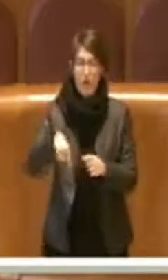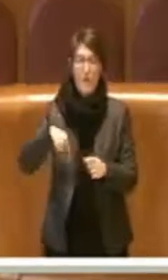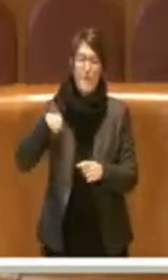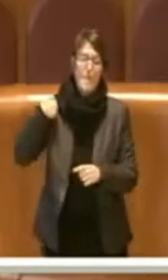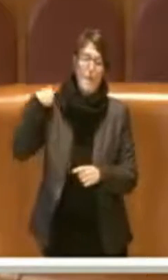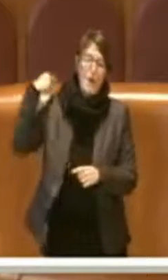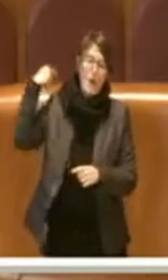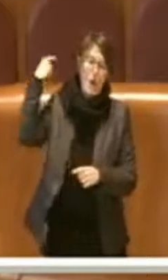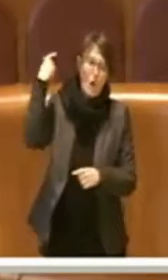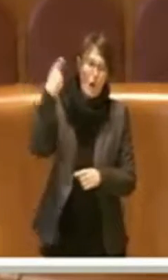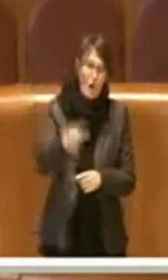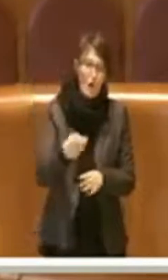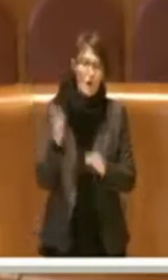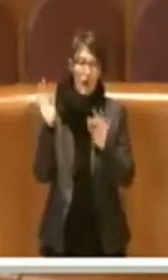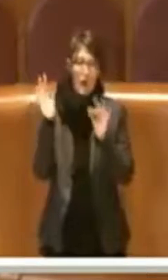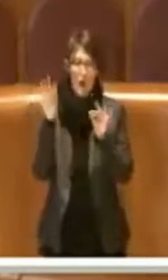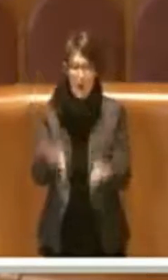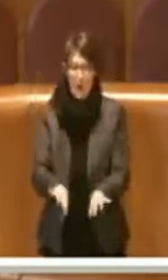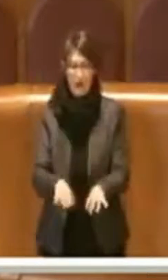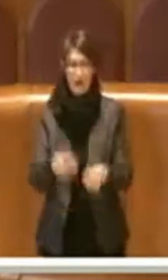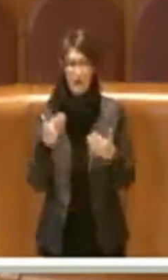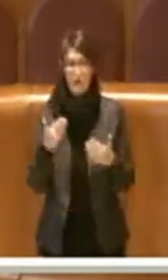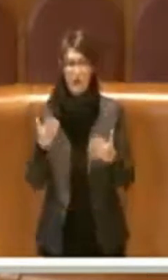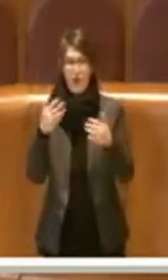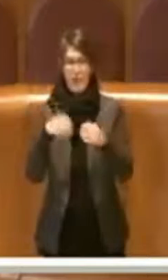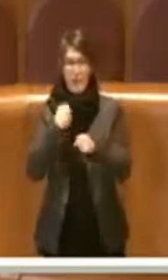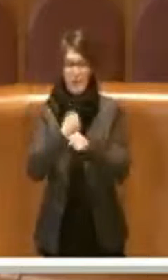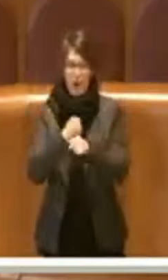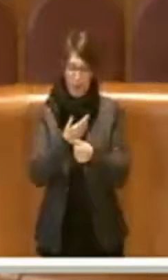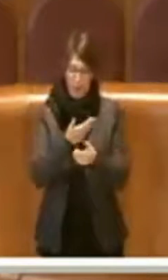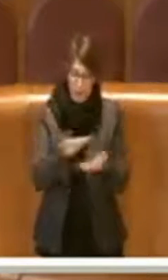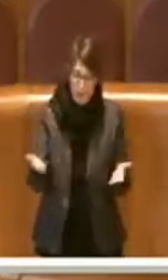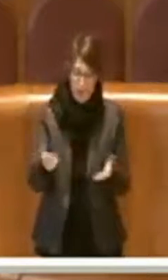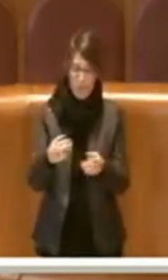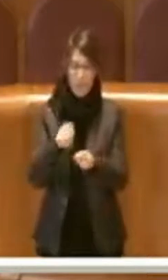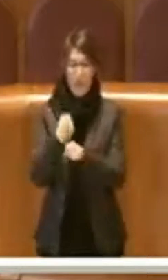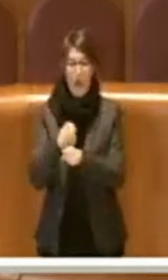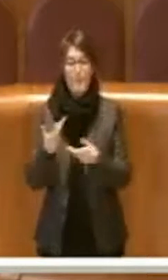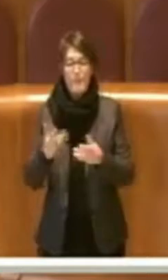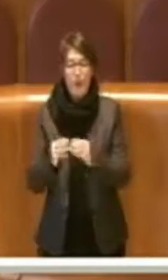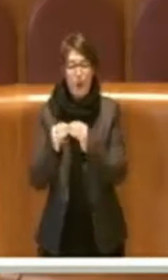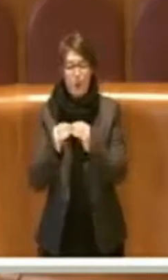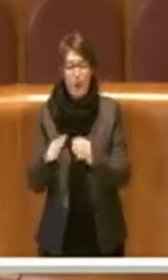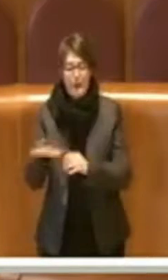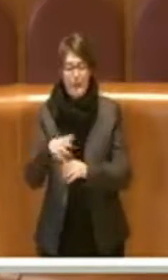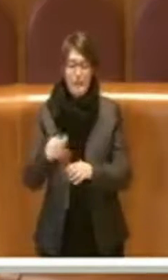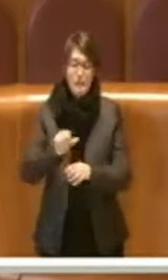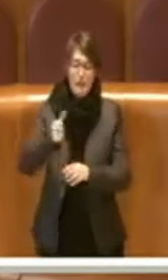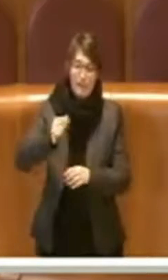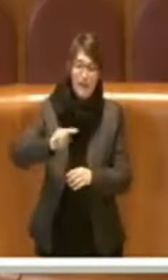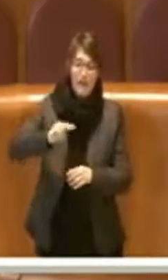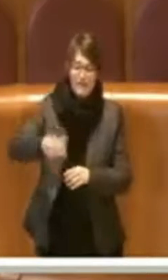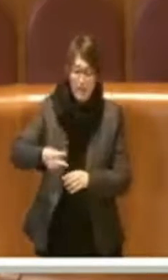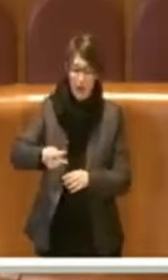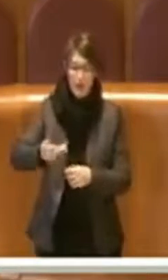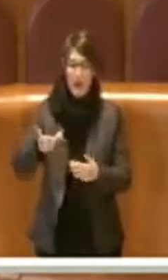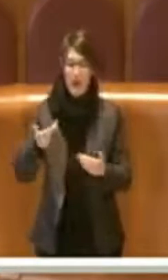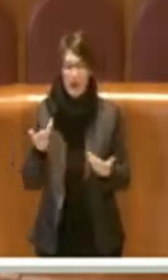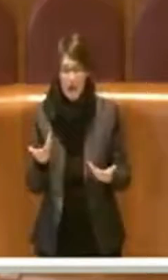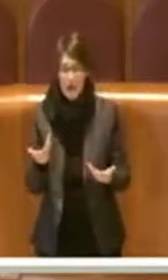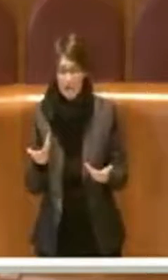tempo le famigerate opere pubbliche, le opere di urbanizzazione primaria e secondaria. Noi siamo andati a